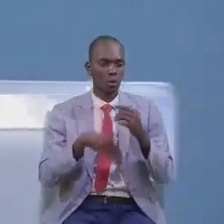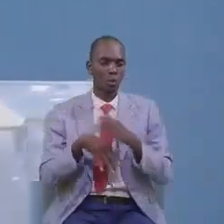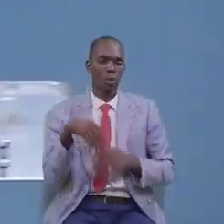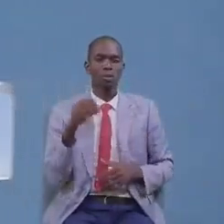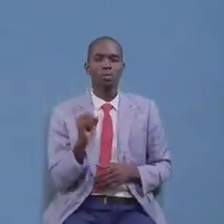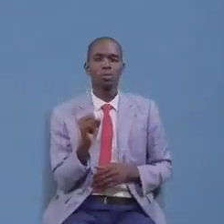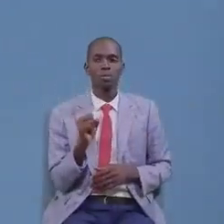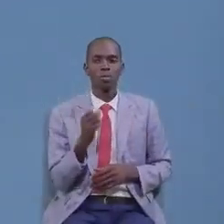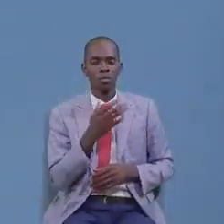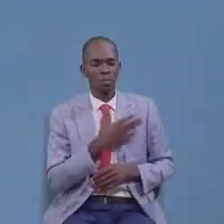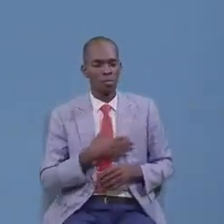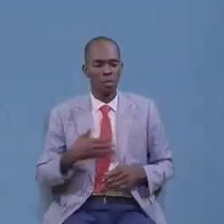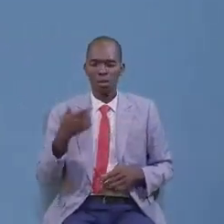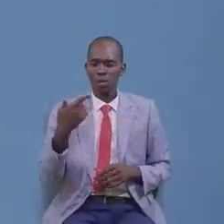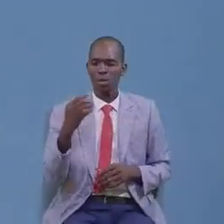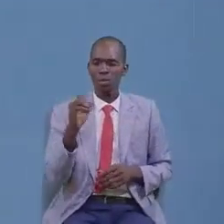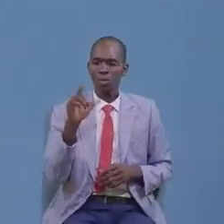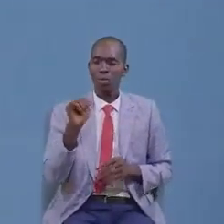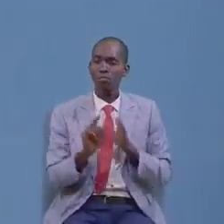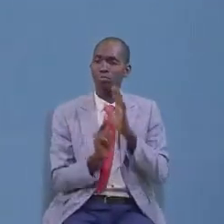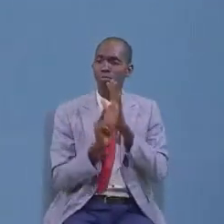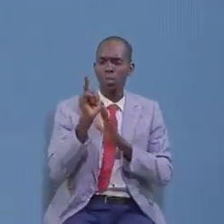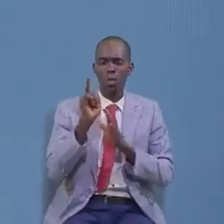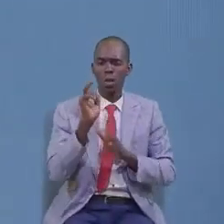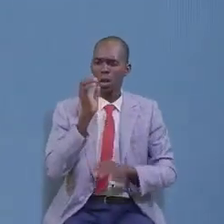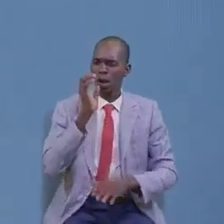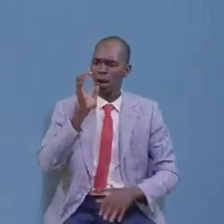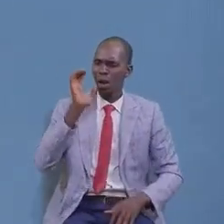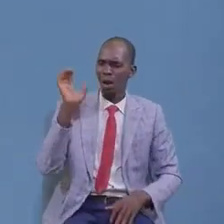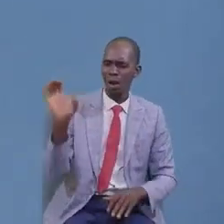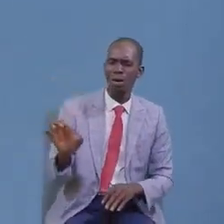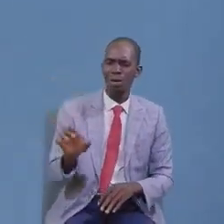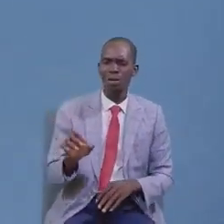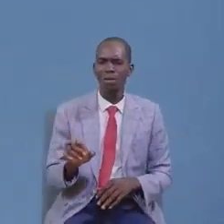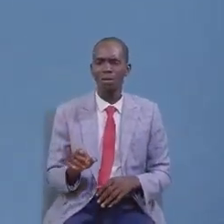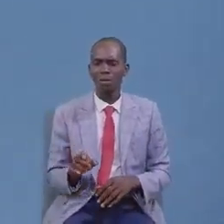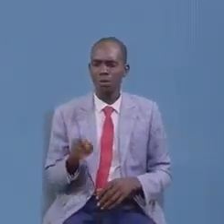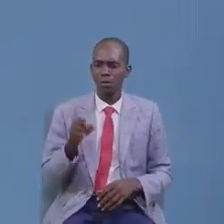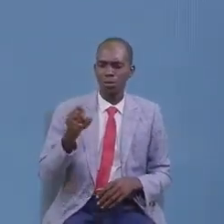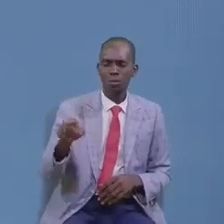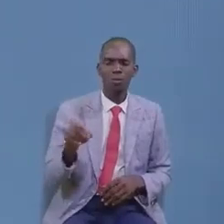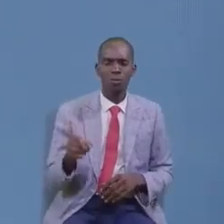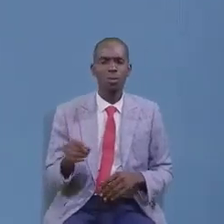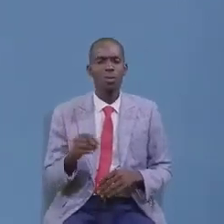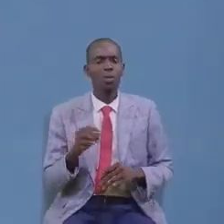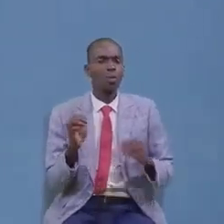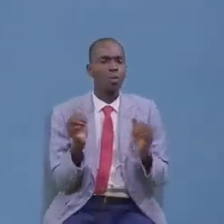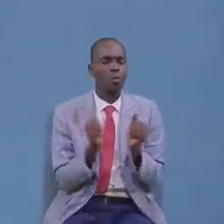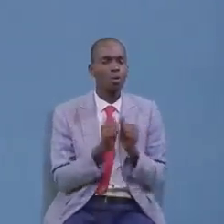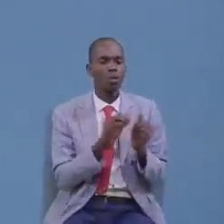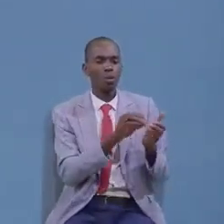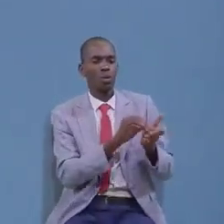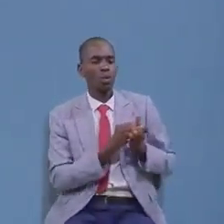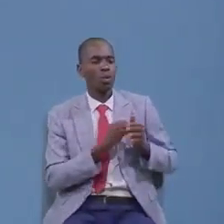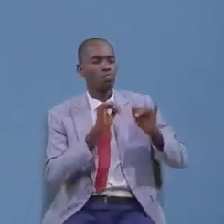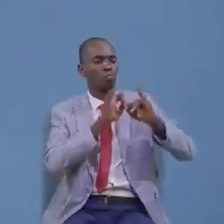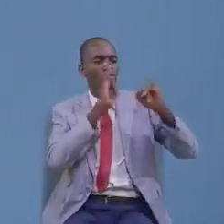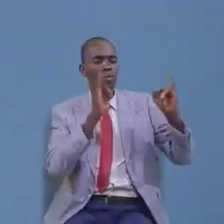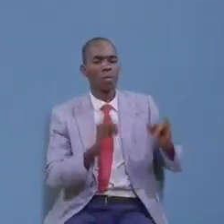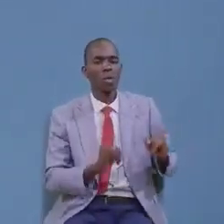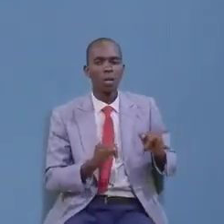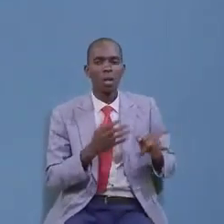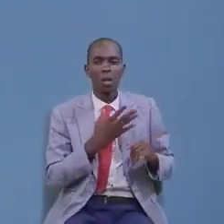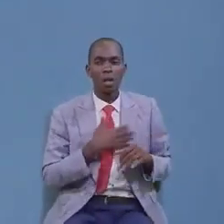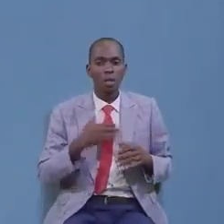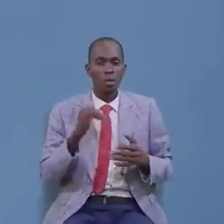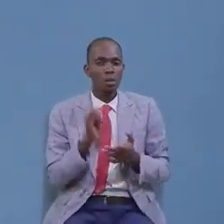ముందుకొచ్చాడు. And Goliath cursed him. గొలియాతు అయితే దావీదును శపిస్తున్నాడు తన దేవతల పేరు మీద. And then the